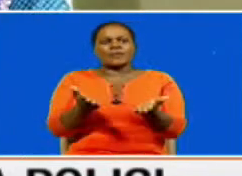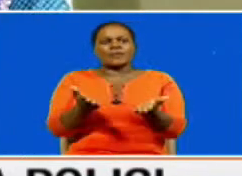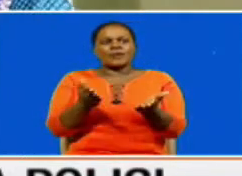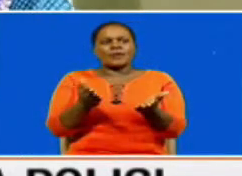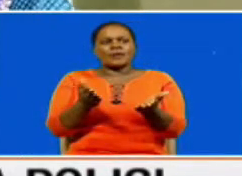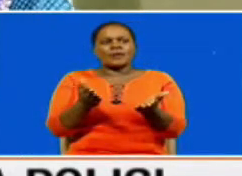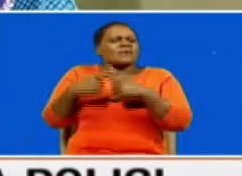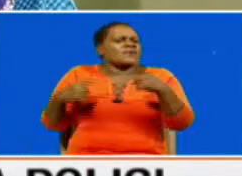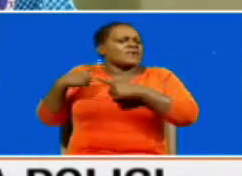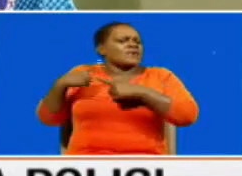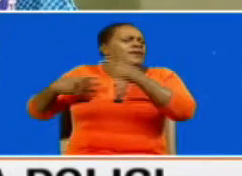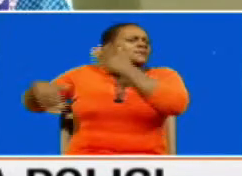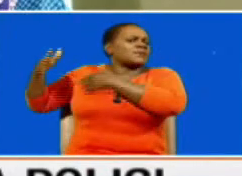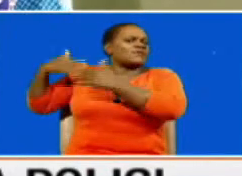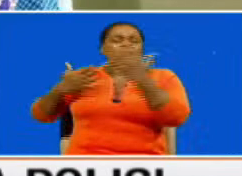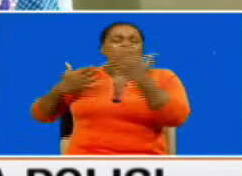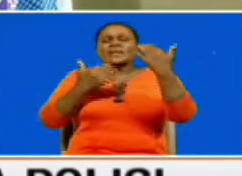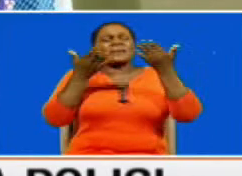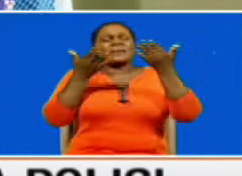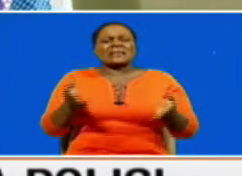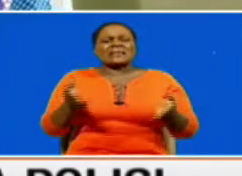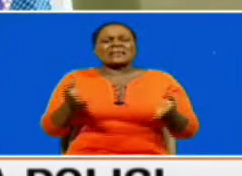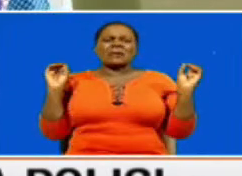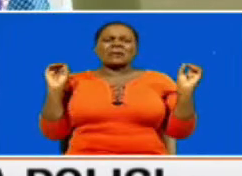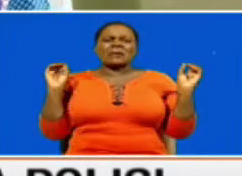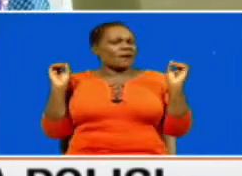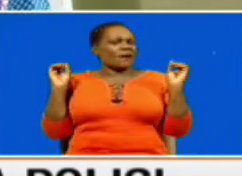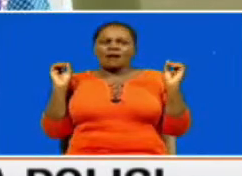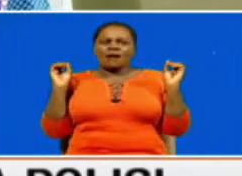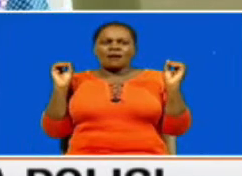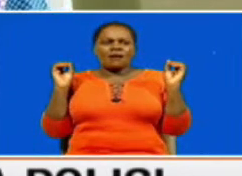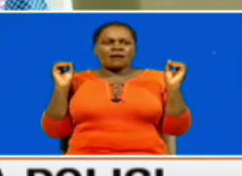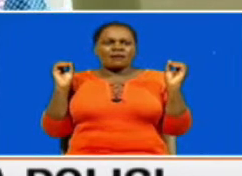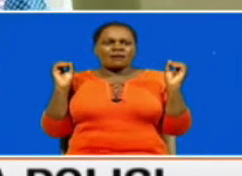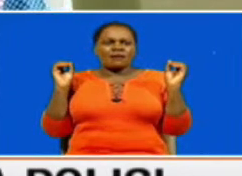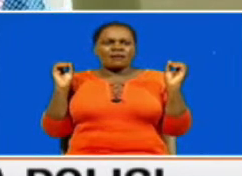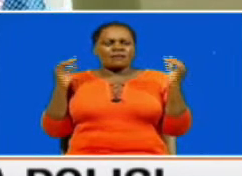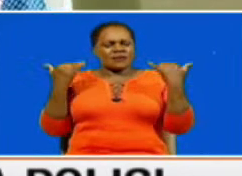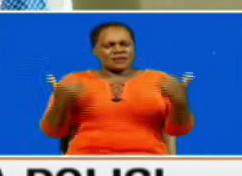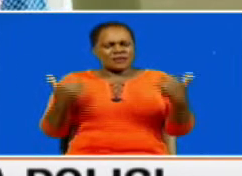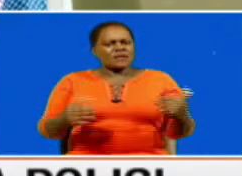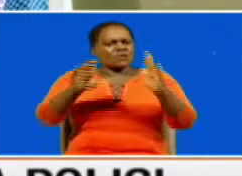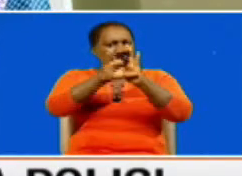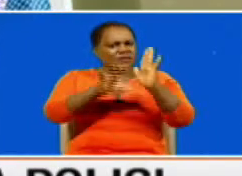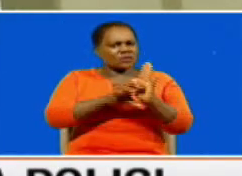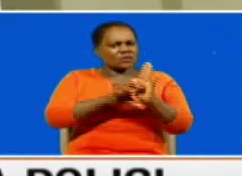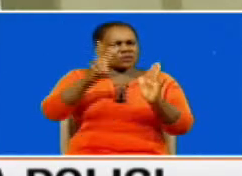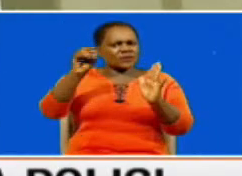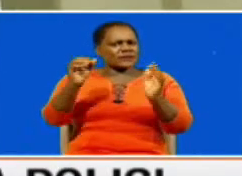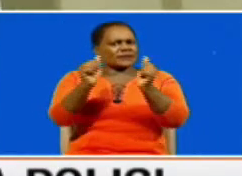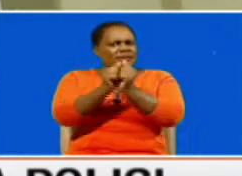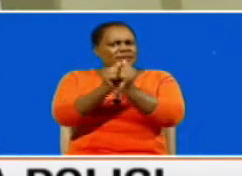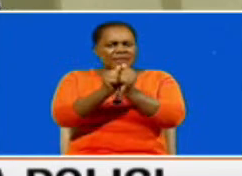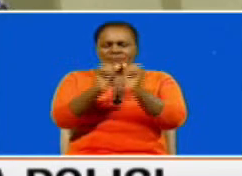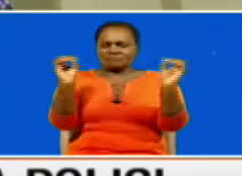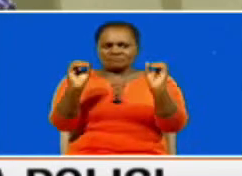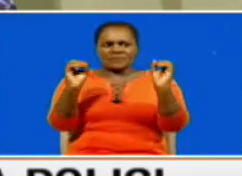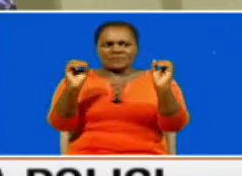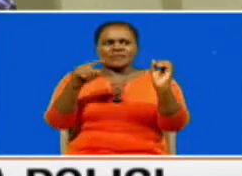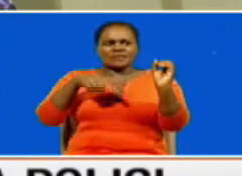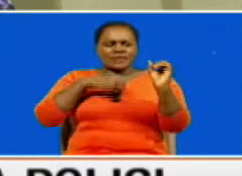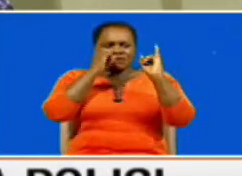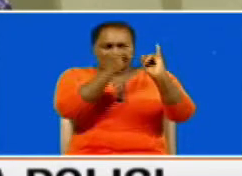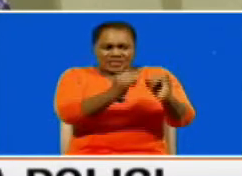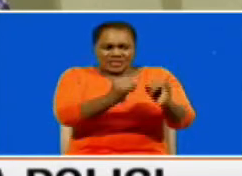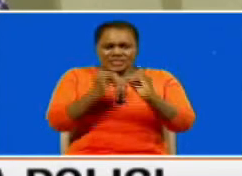ya kale. We don't expect these stories under modern constitution 2010. We are going for